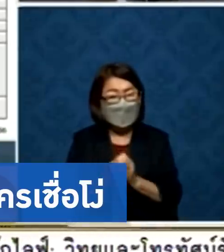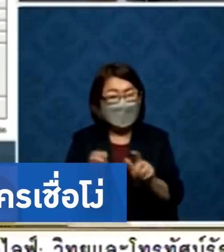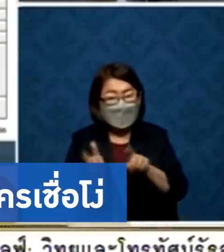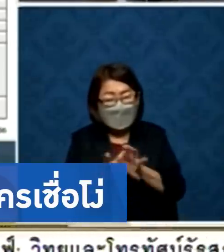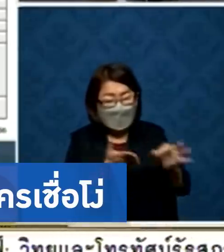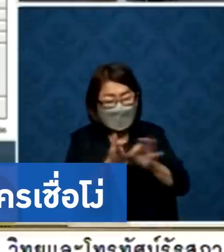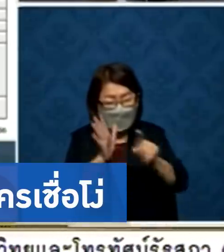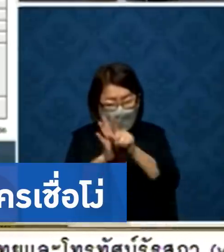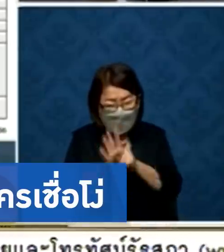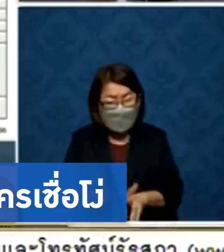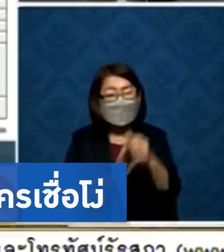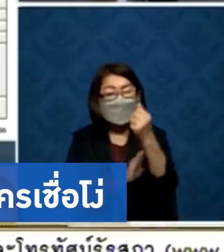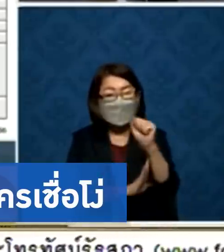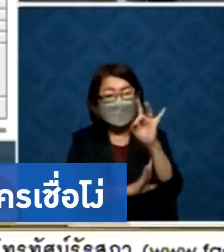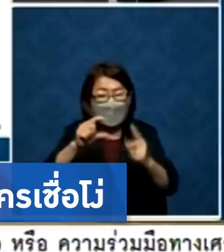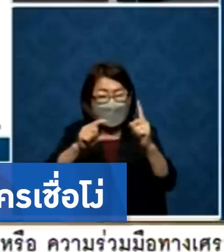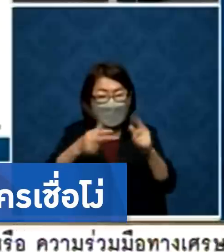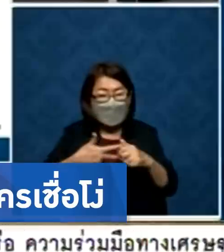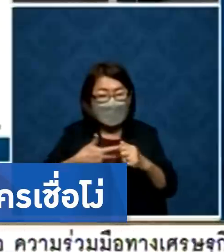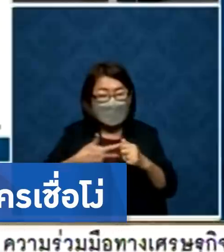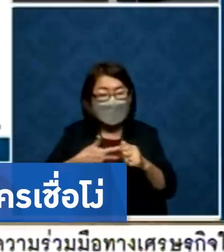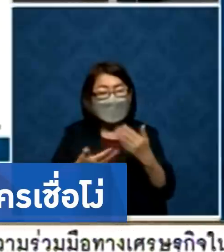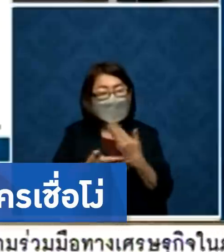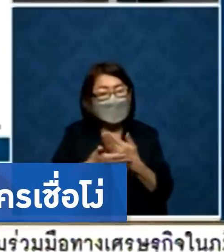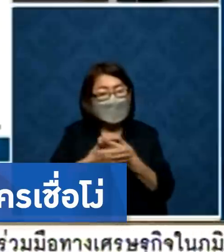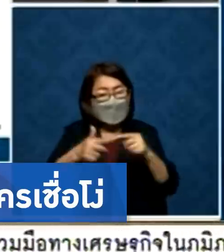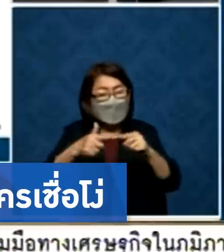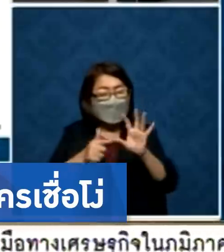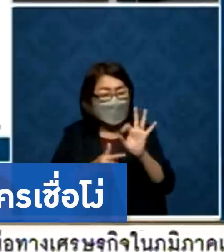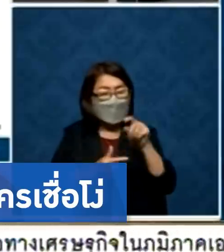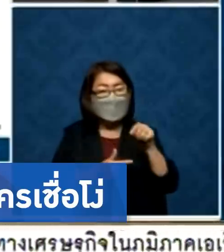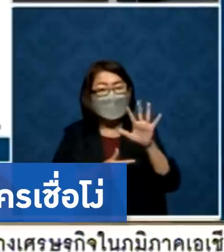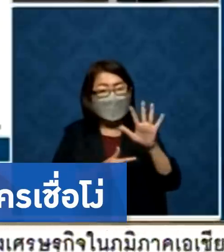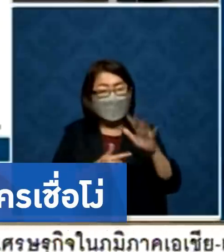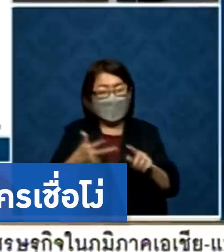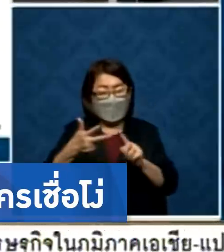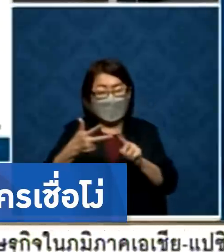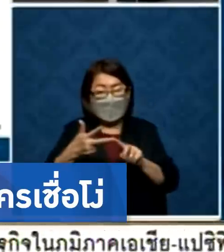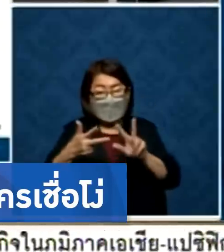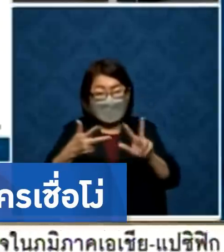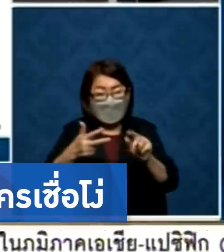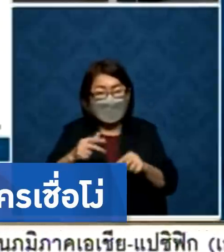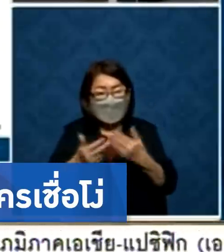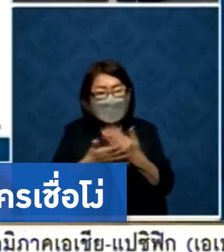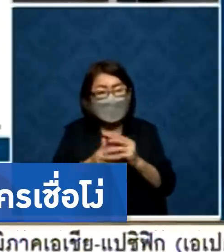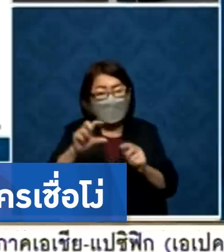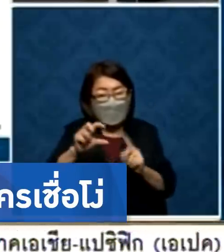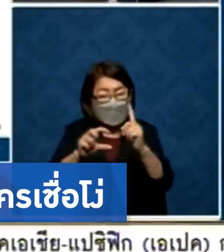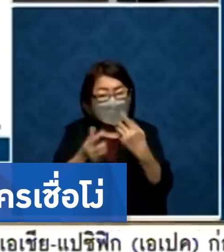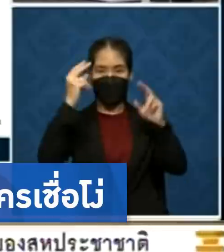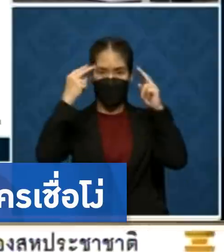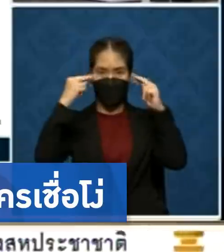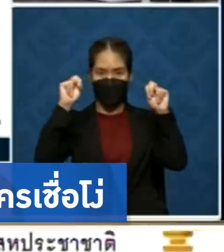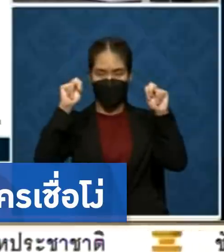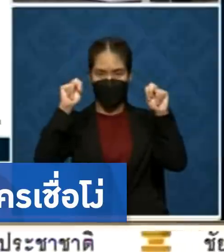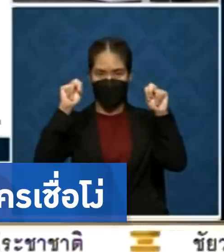นต่างค่าวัคซีนซีโนแวคที่ซื้อหลายระลอกมีส่วนต่าง 2,000 ล้านบาทส่วนต่างนั้นไปเข้าที่ใครต่อให้ทาง